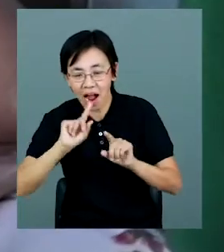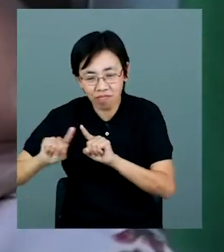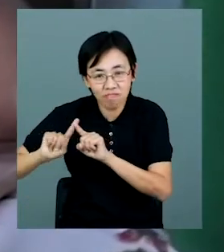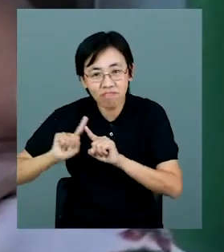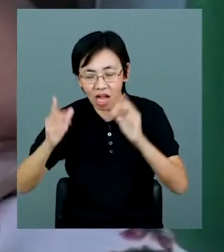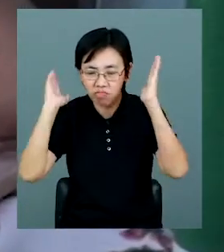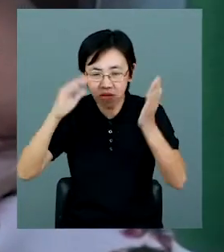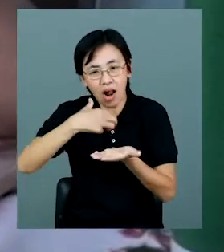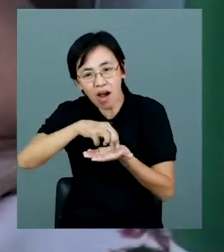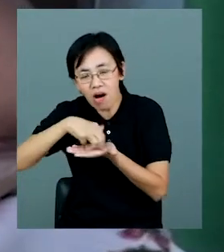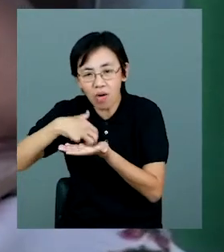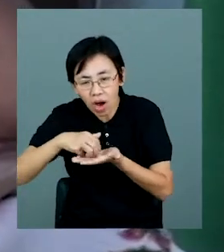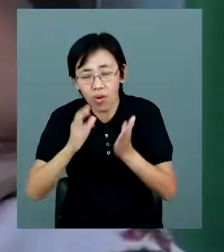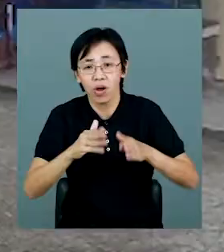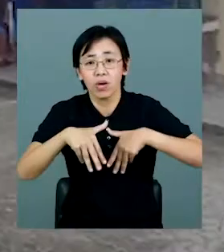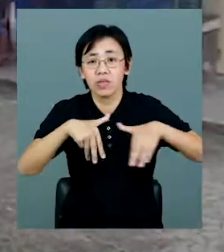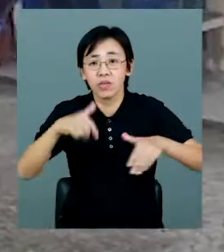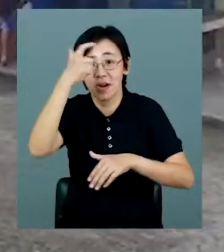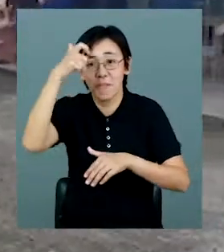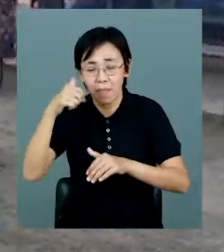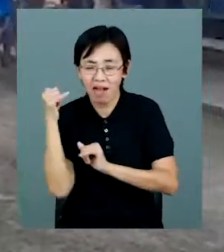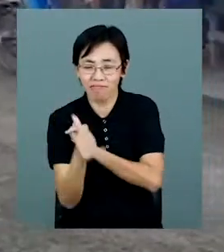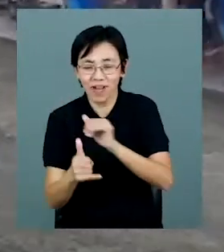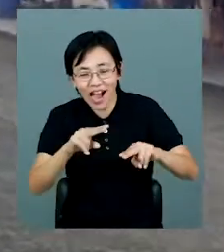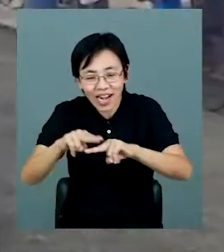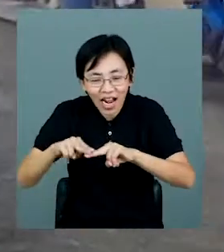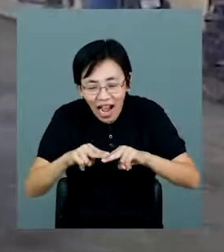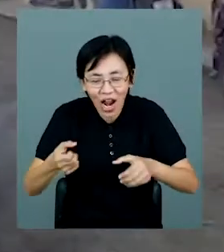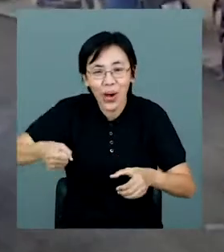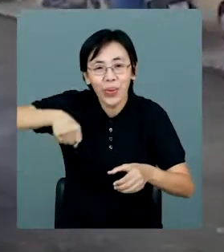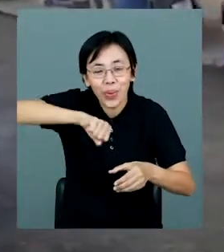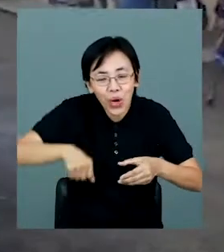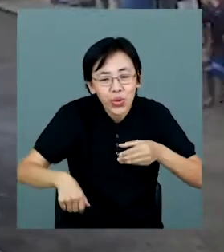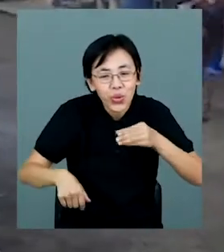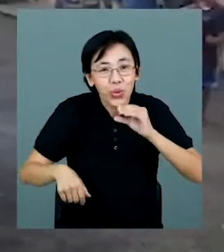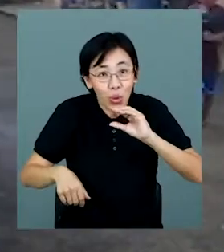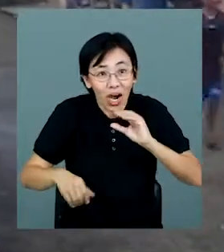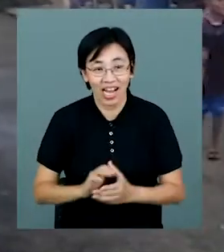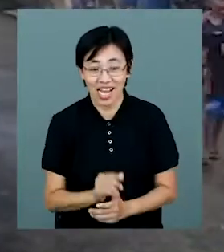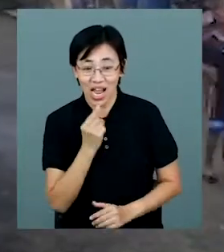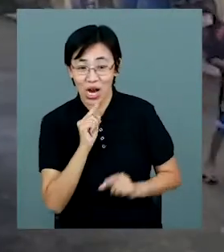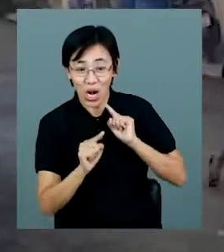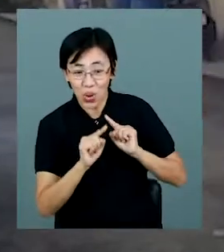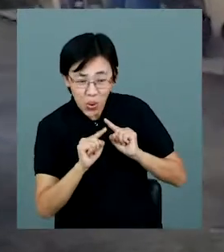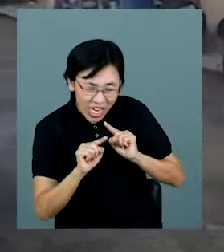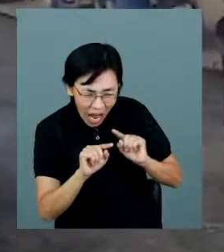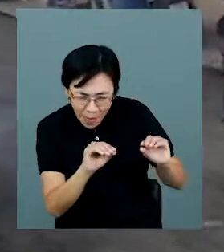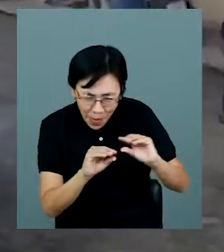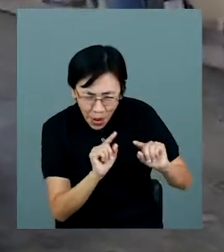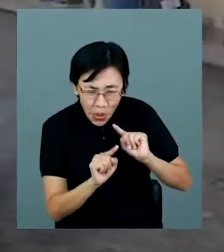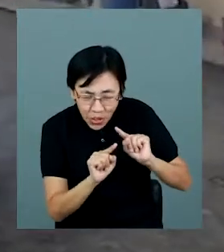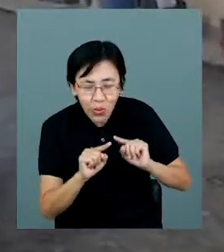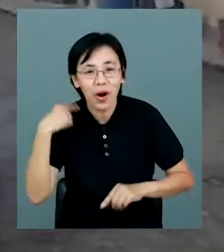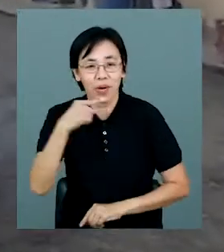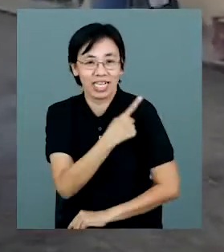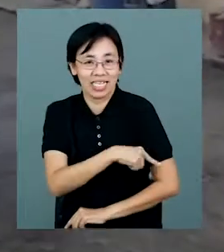มีชาวเมียนมามานั่งกินน้ำชาที่ร้านครับครับที่เห็นที่กำลังยืนคุยกับชาวเมียนมาอยู่เสื้อ